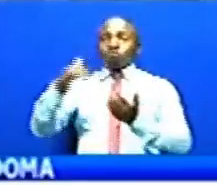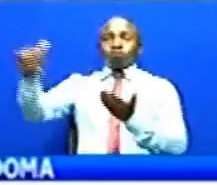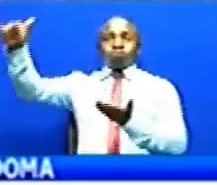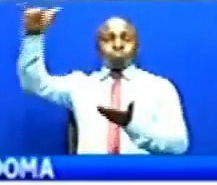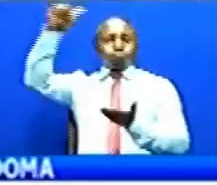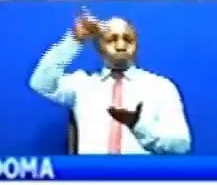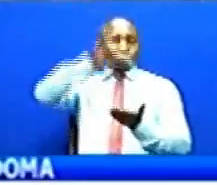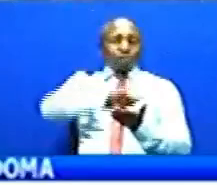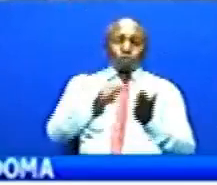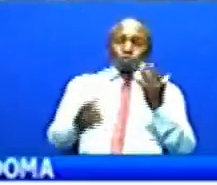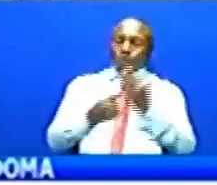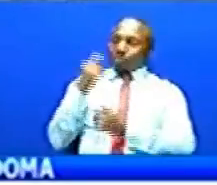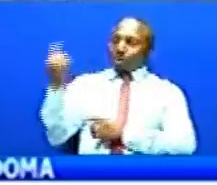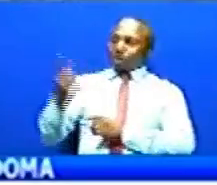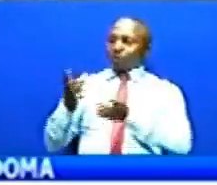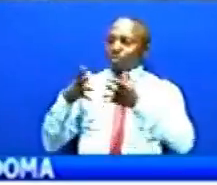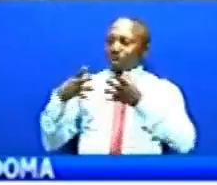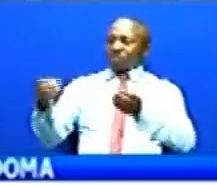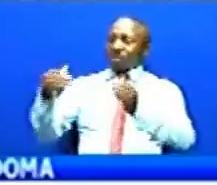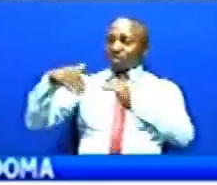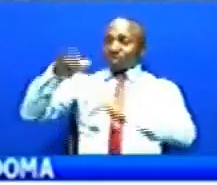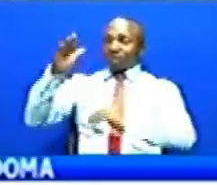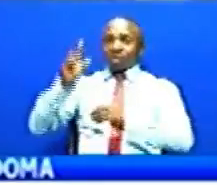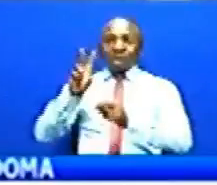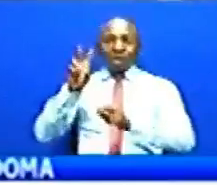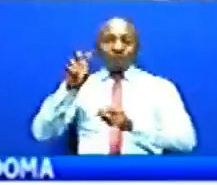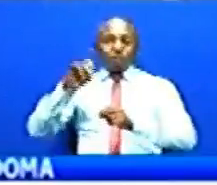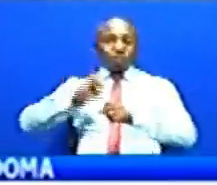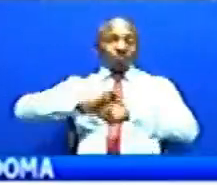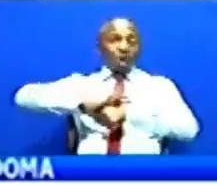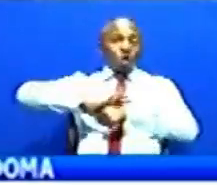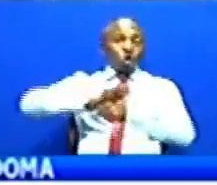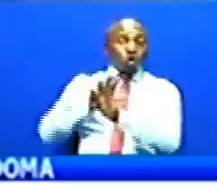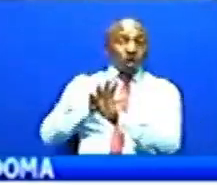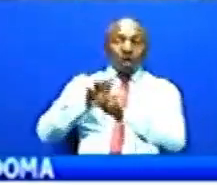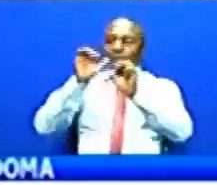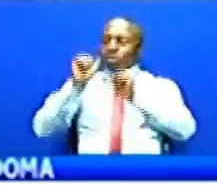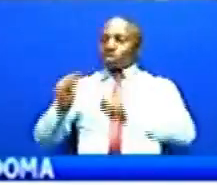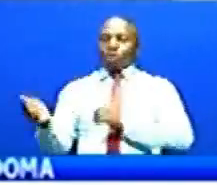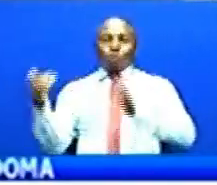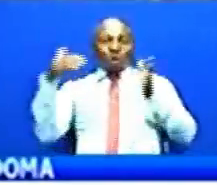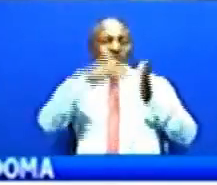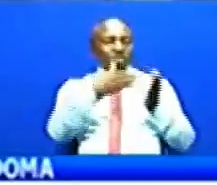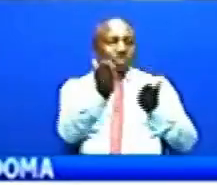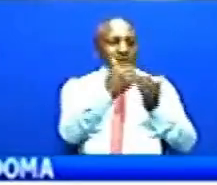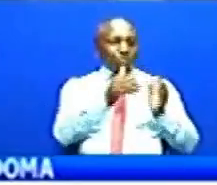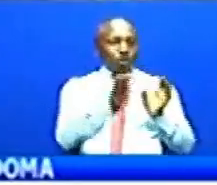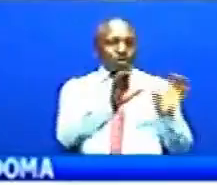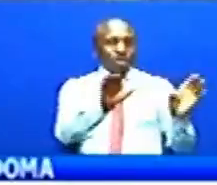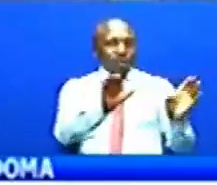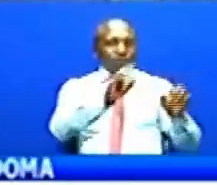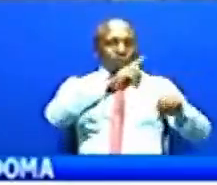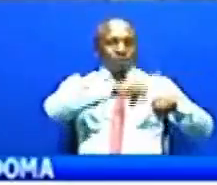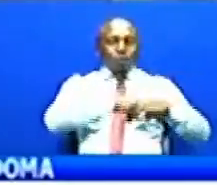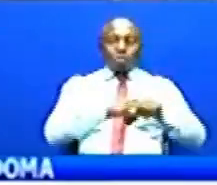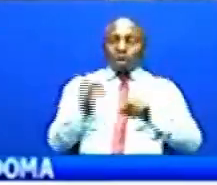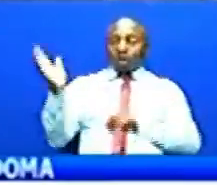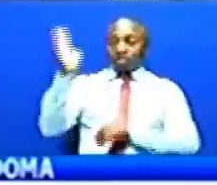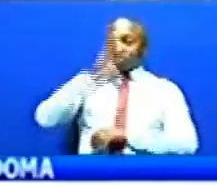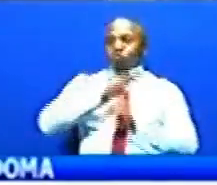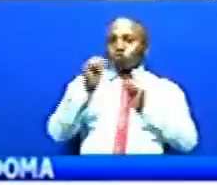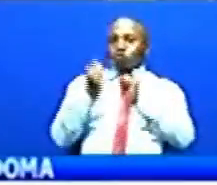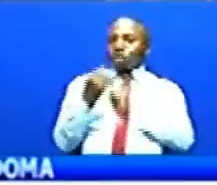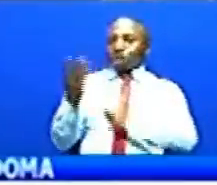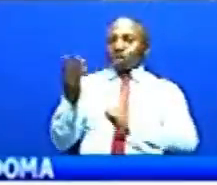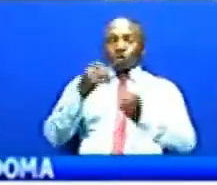nchini kutoka mataifa yaliyoathirika zaidi na virusi vya korona kuwa watalazimika kufikia sehemu za kujitenga na kukaa huko kwa muda siku 14